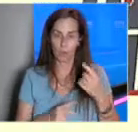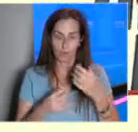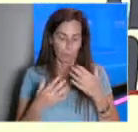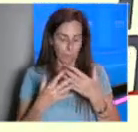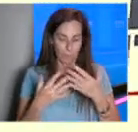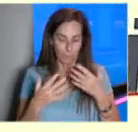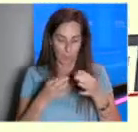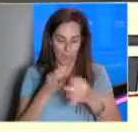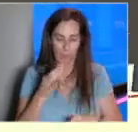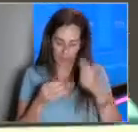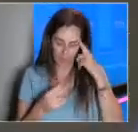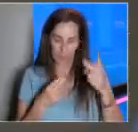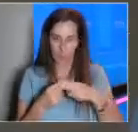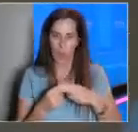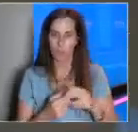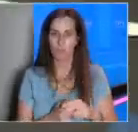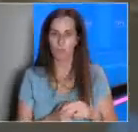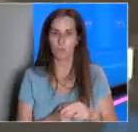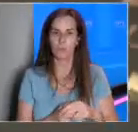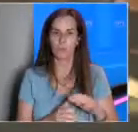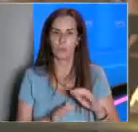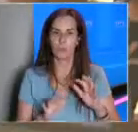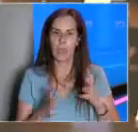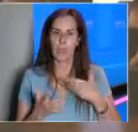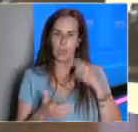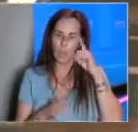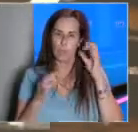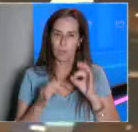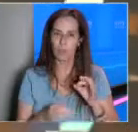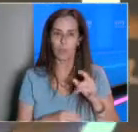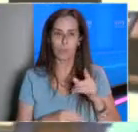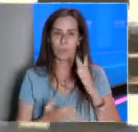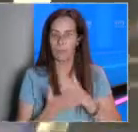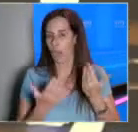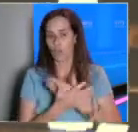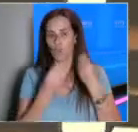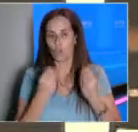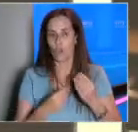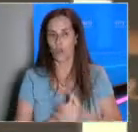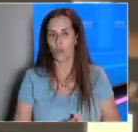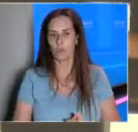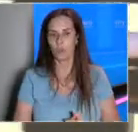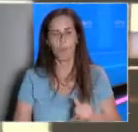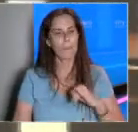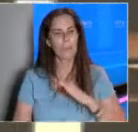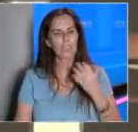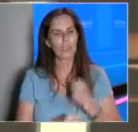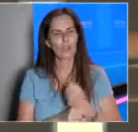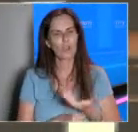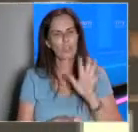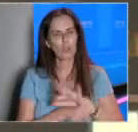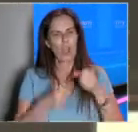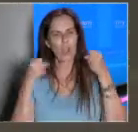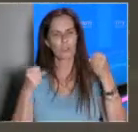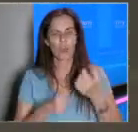מתבררו בדיוק בדקות האלה, אז אתם יודעים, אין לי את הסעיף במדויק, אבל זו כבר בשורה טובה. ומעניין אגב איך זה ישפיע על